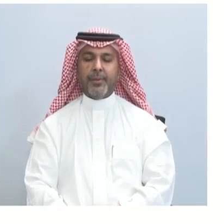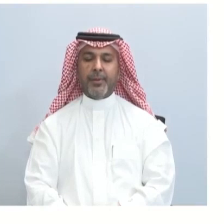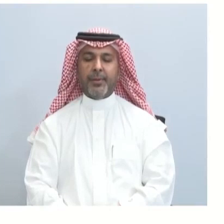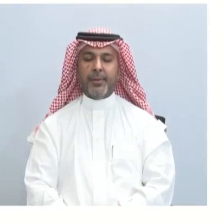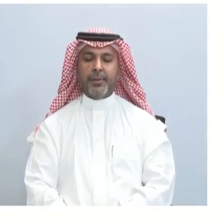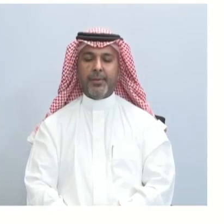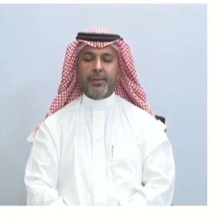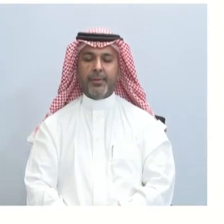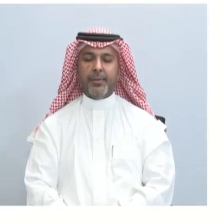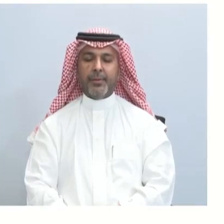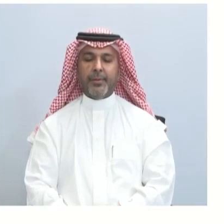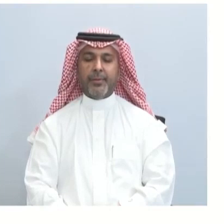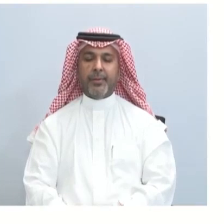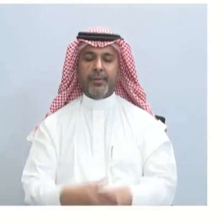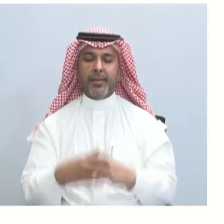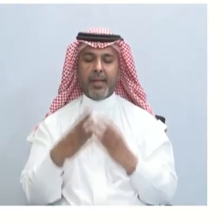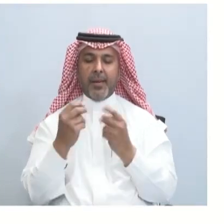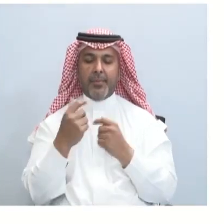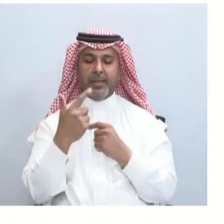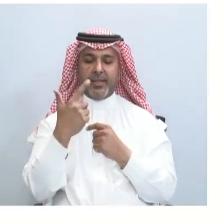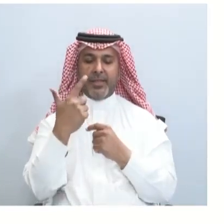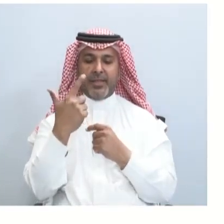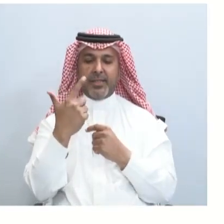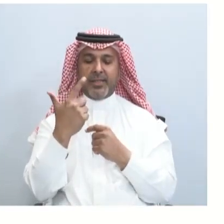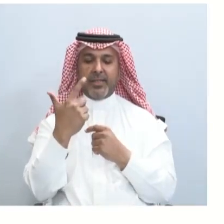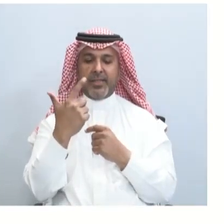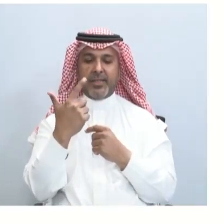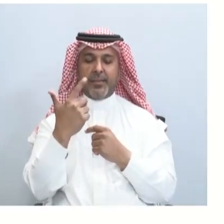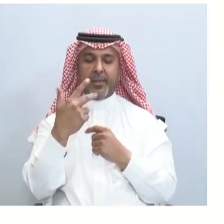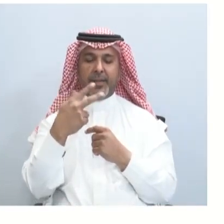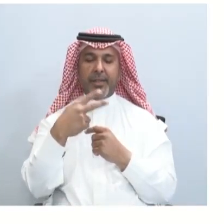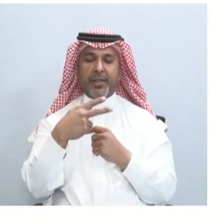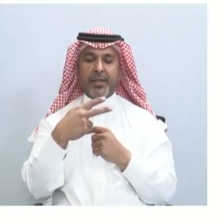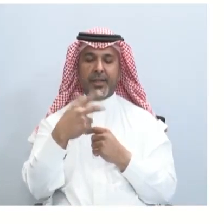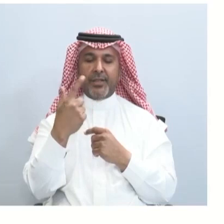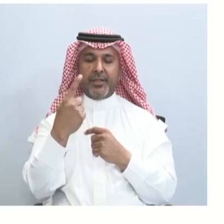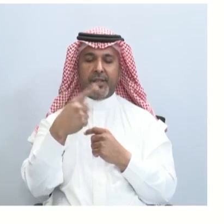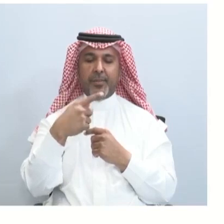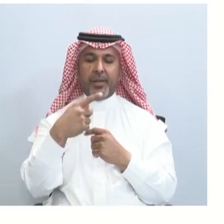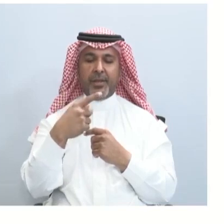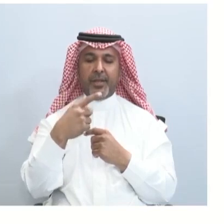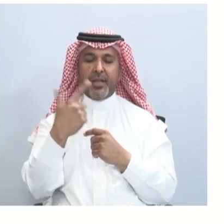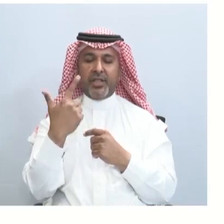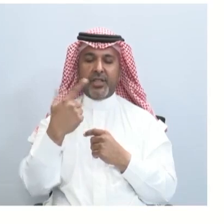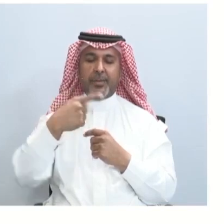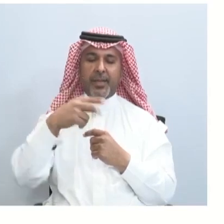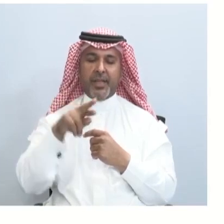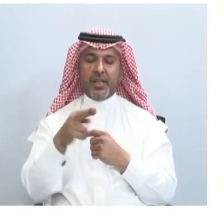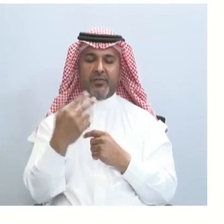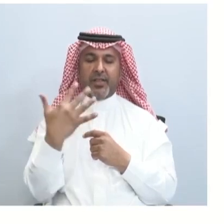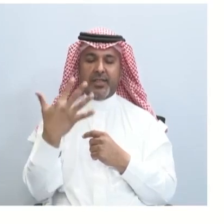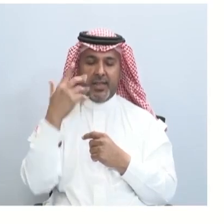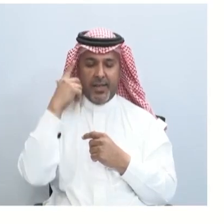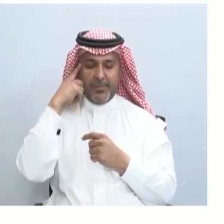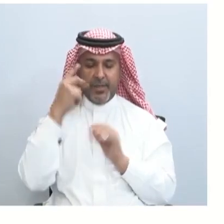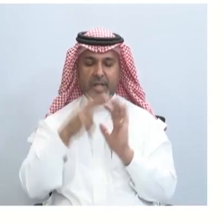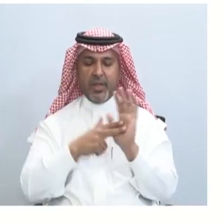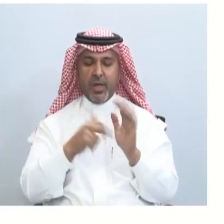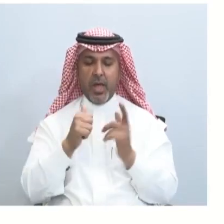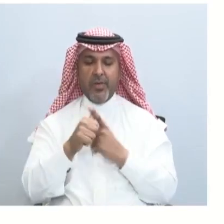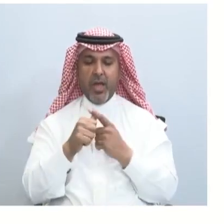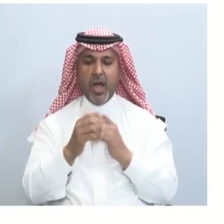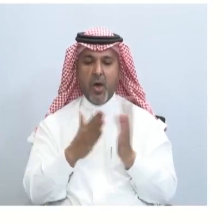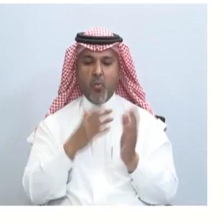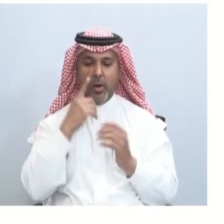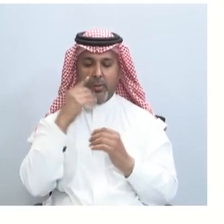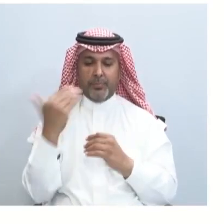ضرب خمسه نعم من حصل منكم على سبعه عشر ونصف سم مربع فاجابته صحيحه هذه هي